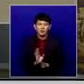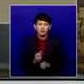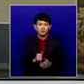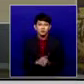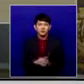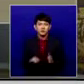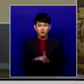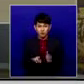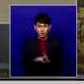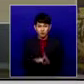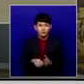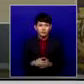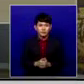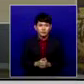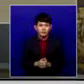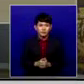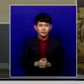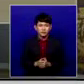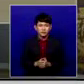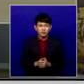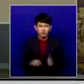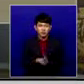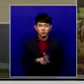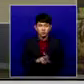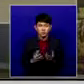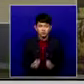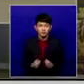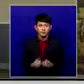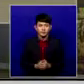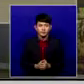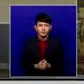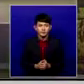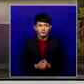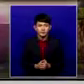นี้จบแล้วครับ